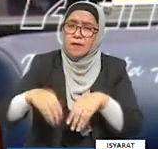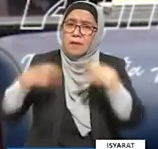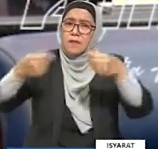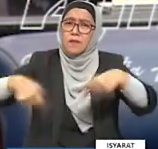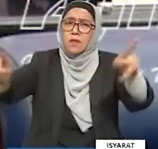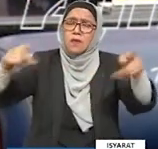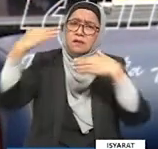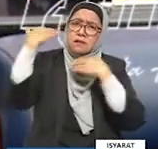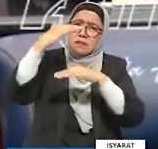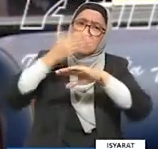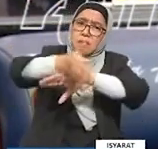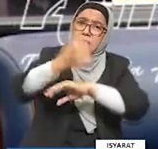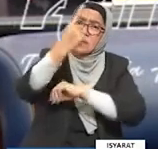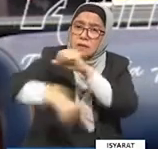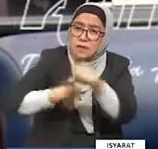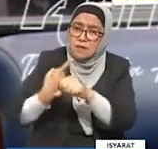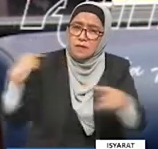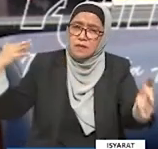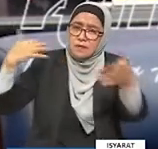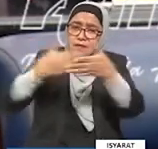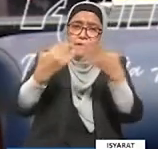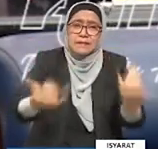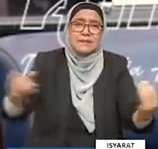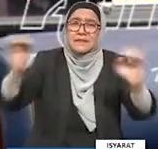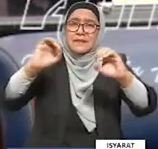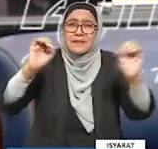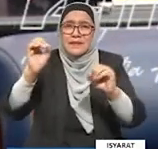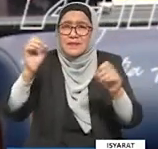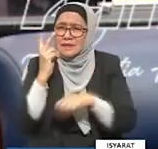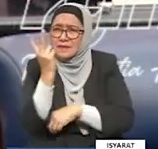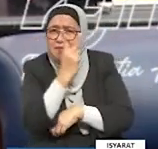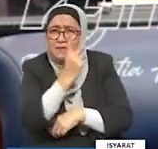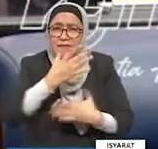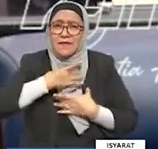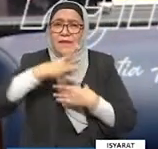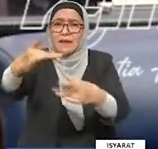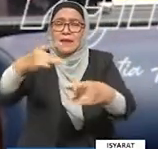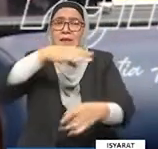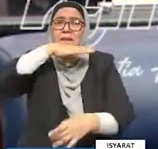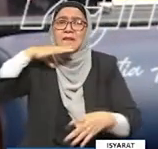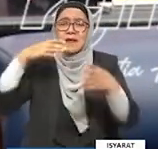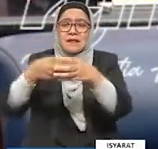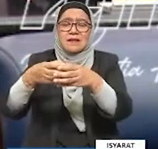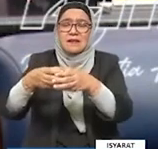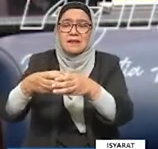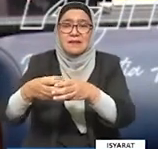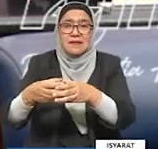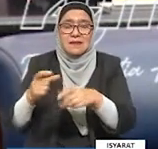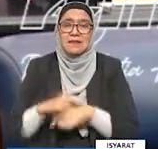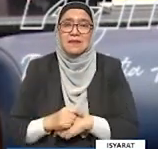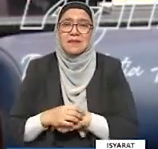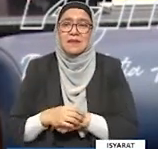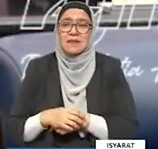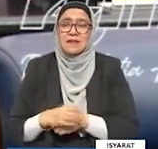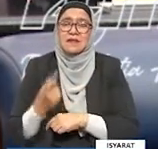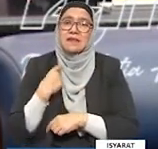setahun. Tetapi setakat ni kita tak lihat minat daripada golongan belia. Walaupun kita lihat jika banding dengan seperti mana disebut oleh Yang Berhormat, kita lihat dari